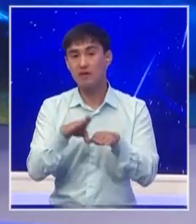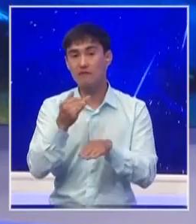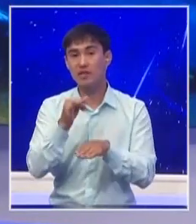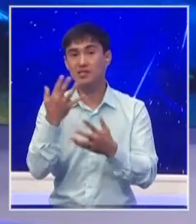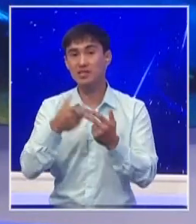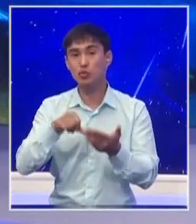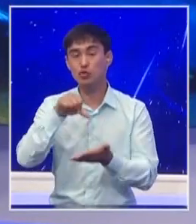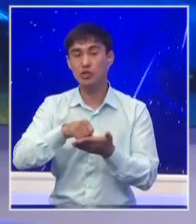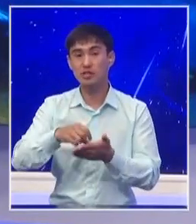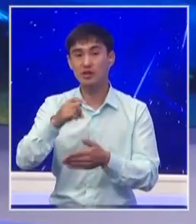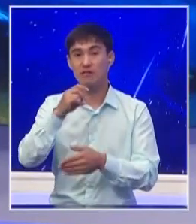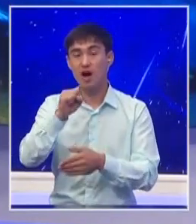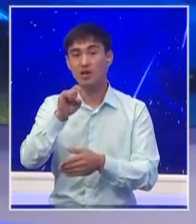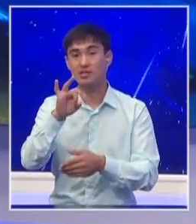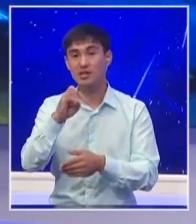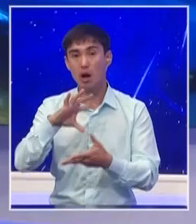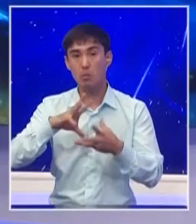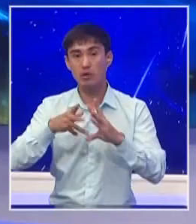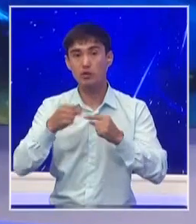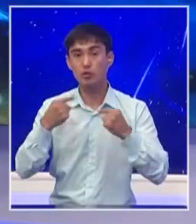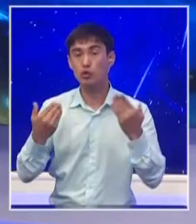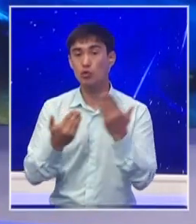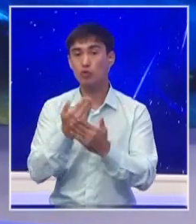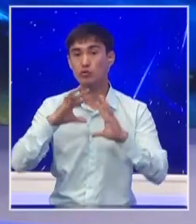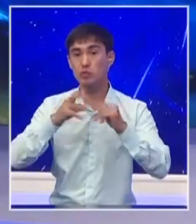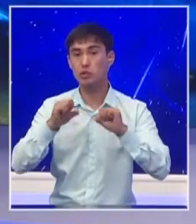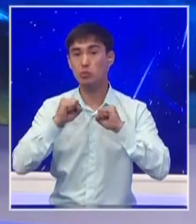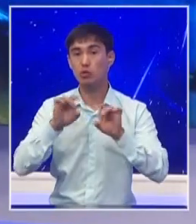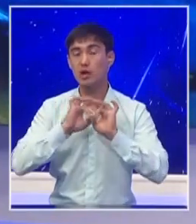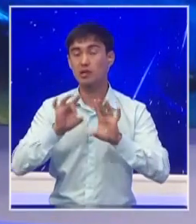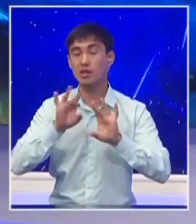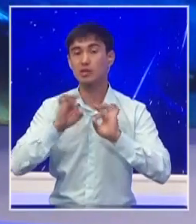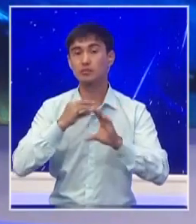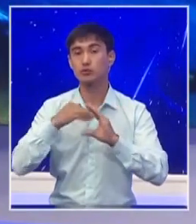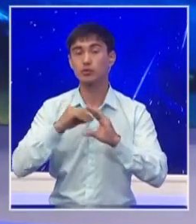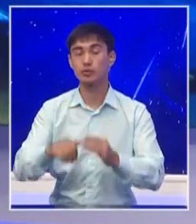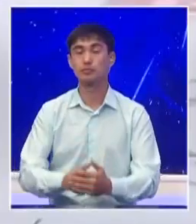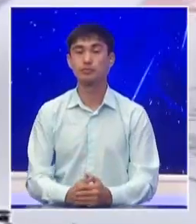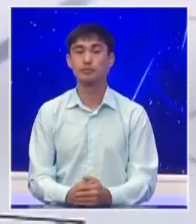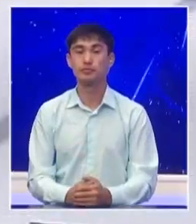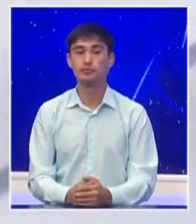среди участниц в Астане. Обо всем этом и других новостях в мире спорта в нашем следующем сюжете.